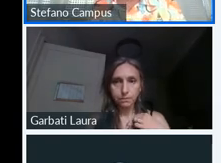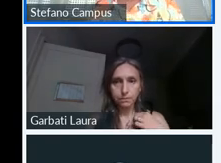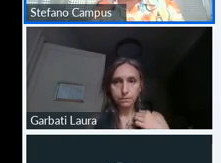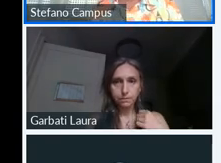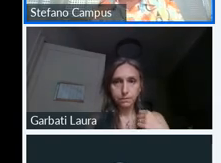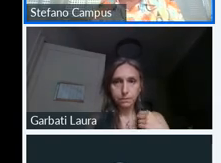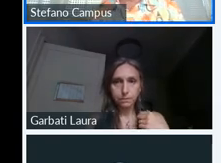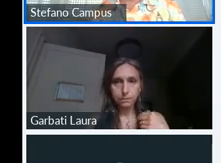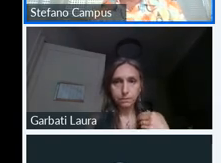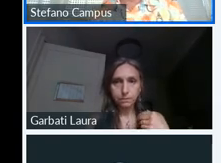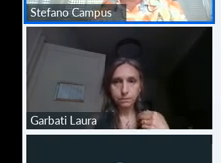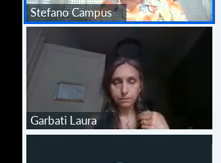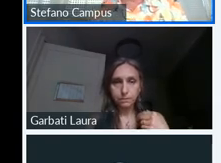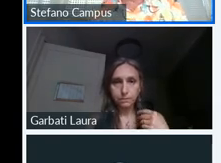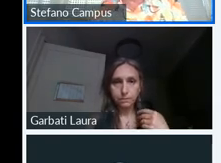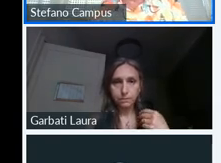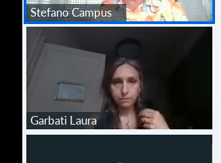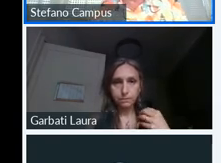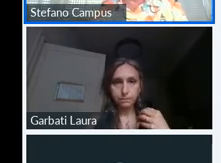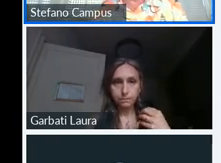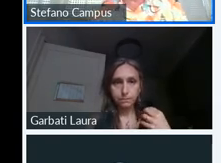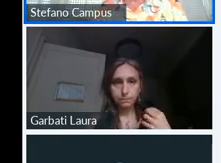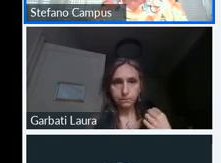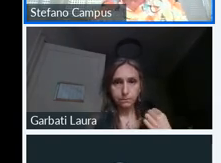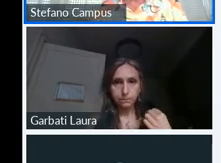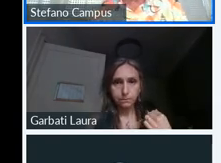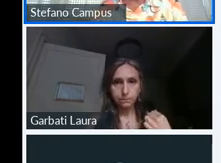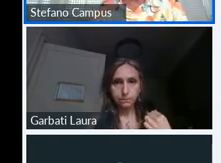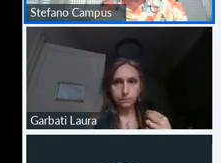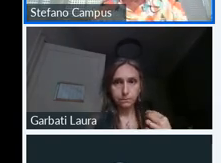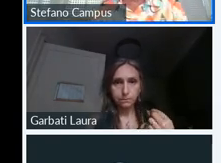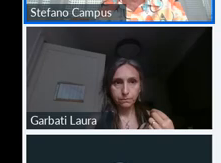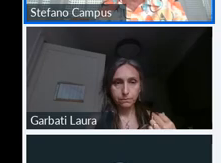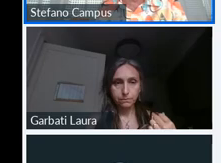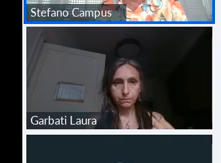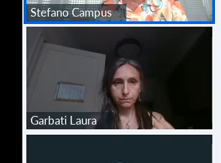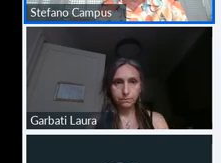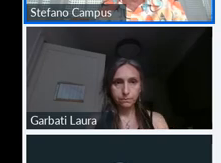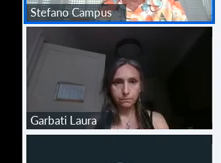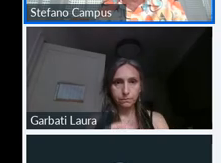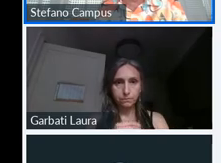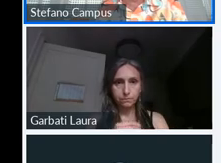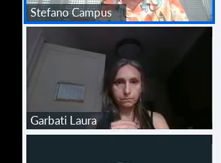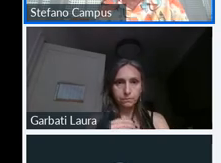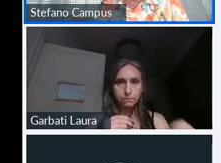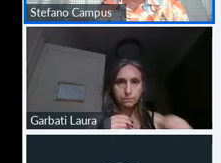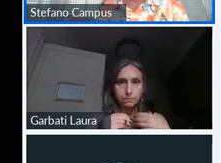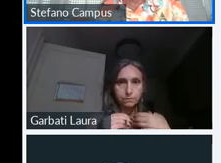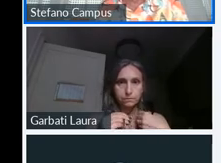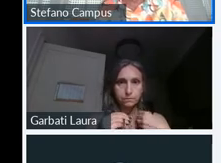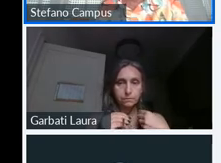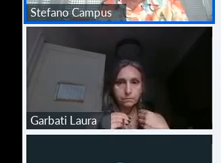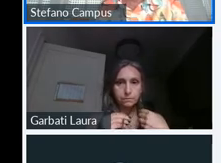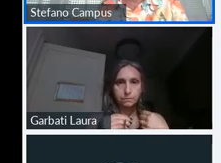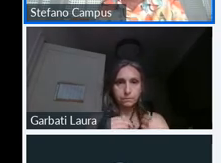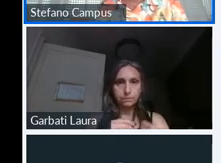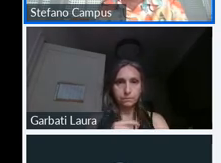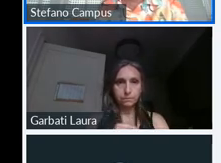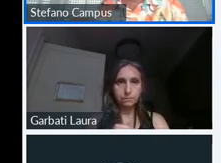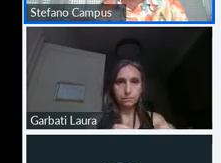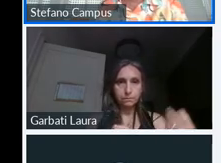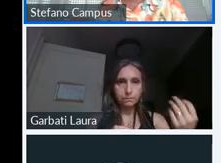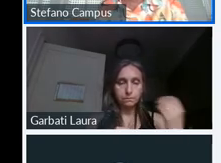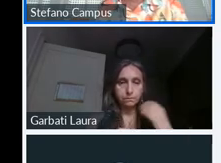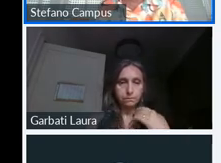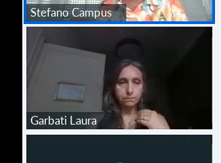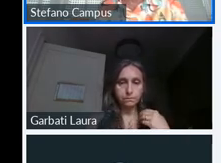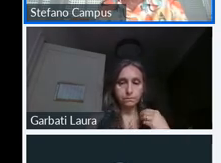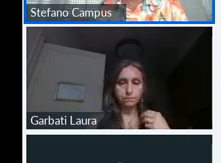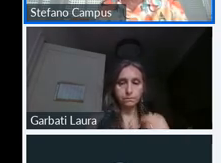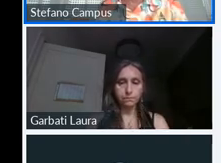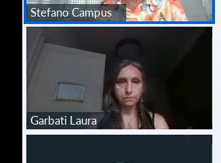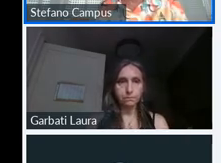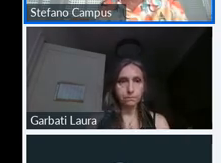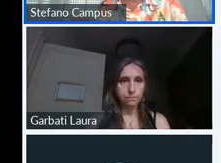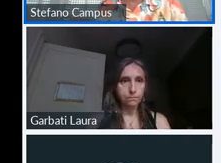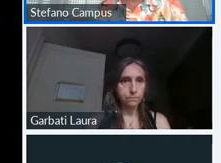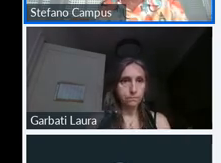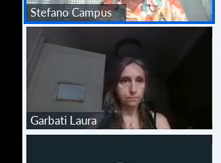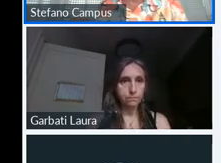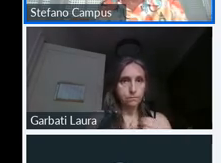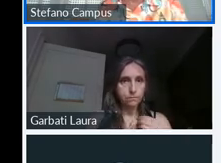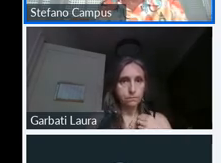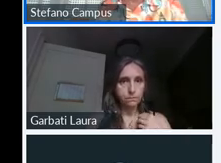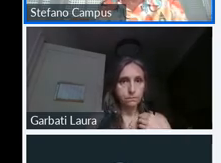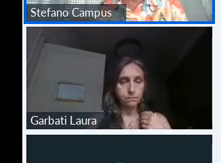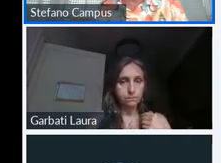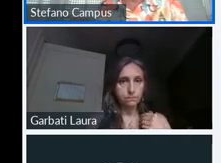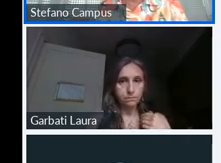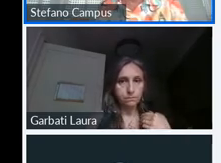pongo problemi di compatibilità fra licenze. Il problema me lo pongo nel momento in cui il